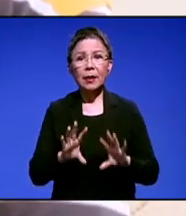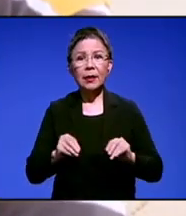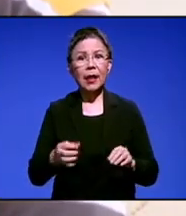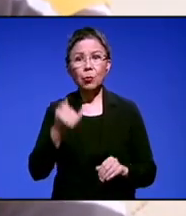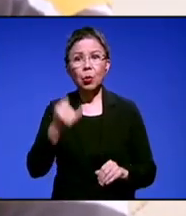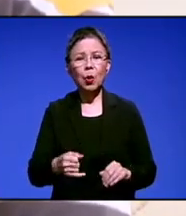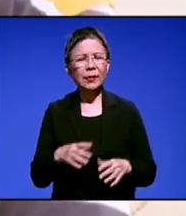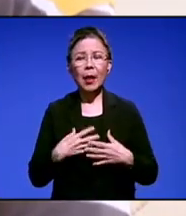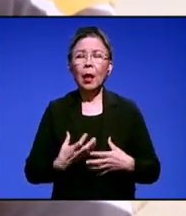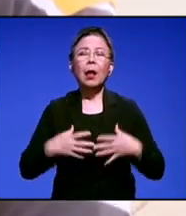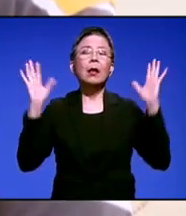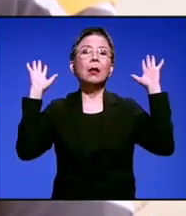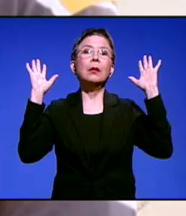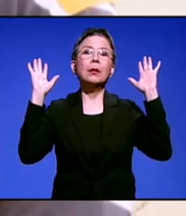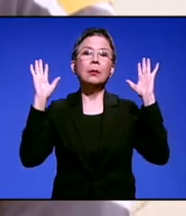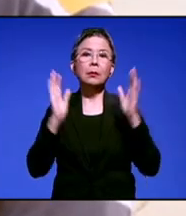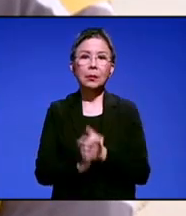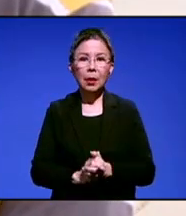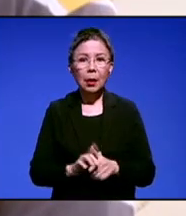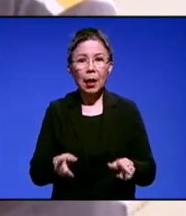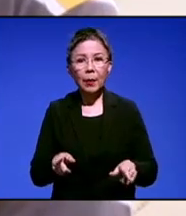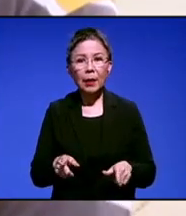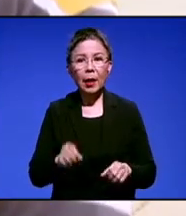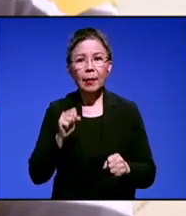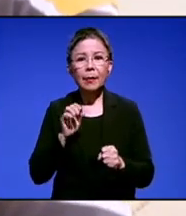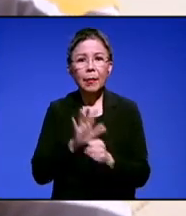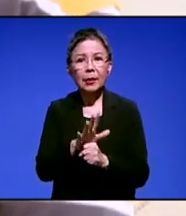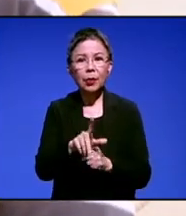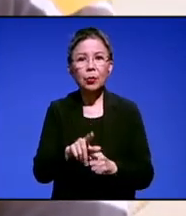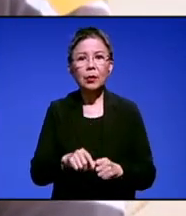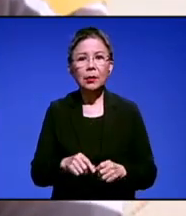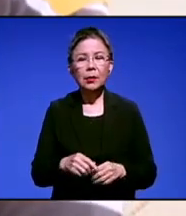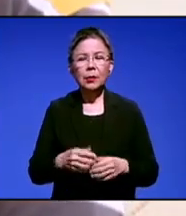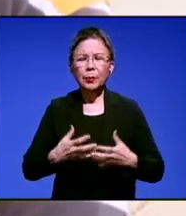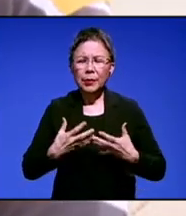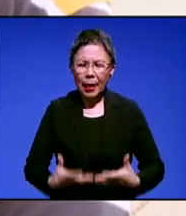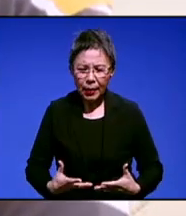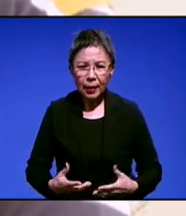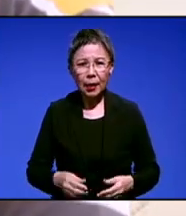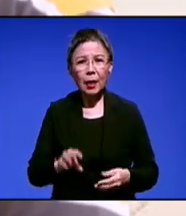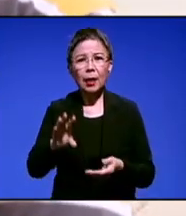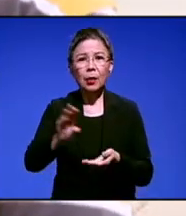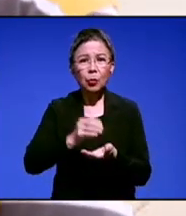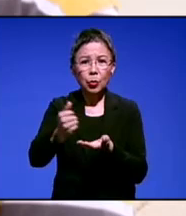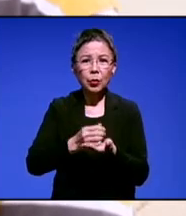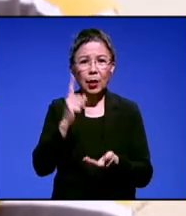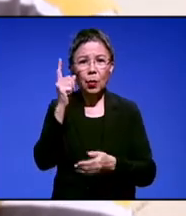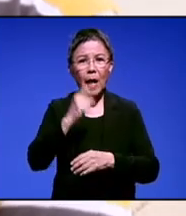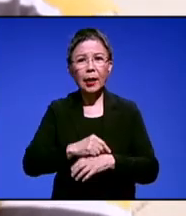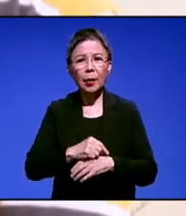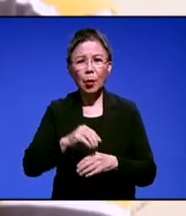terang saya sudah sangat sanggup. Karena apa? Karena dengan musibah ini, 1,5 itu berat. Karena penghasilan saya sehari itu